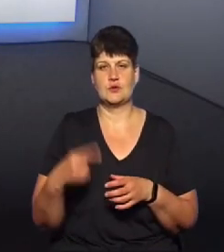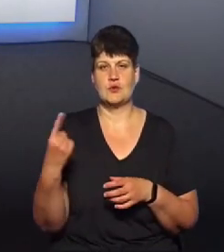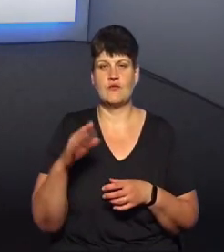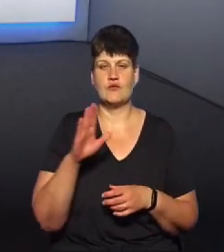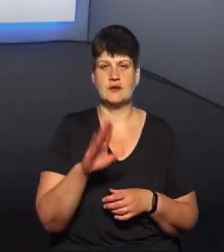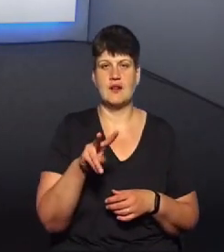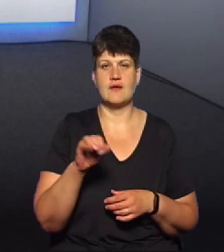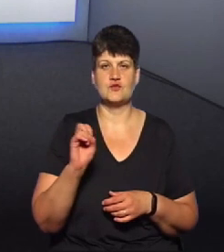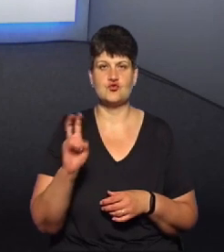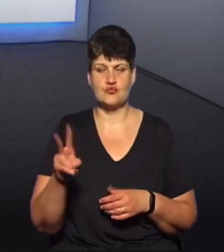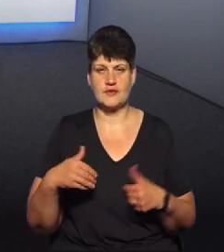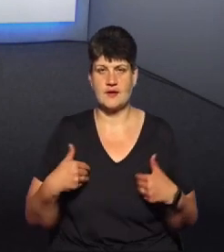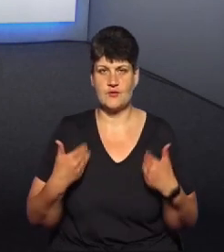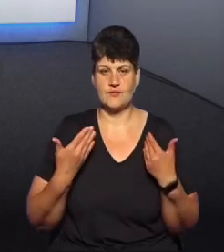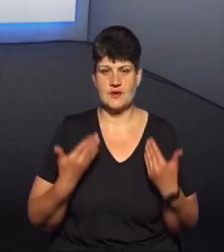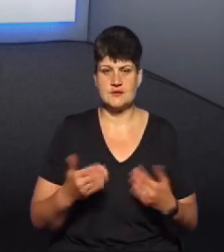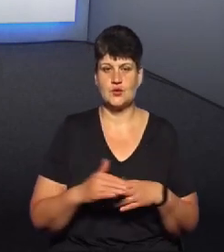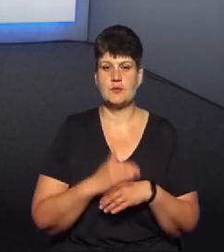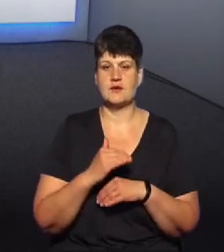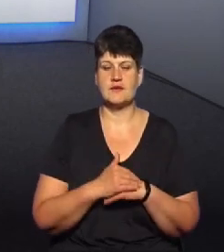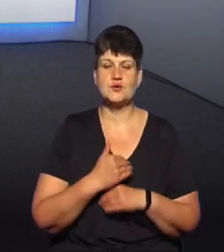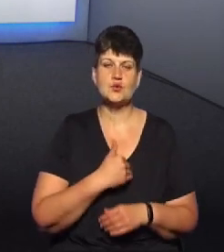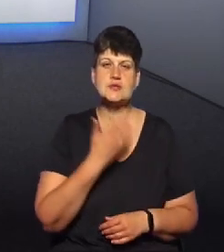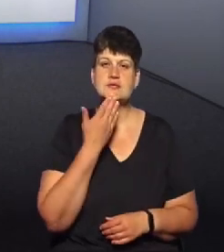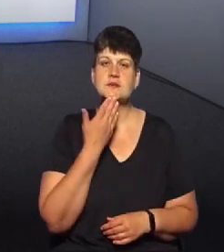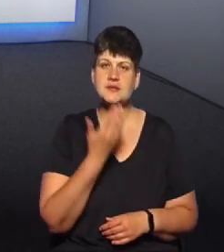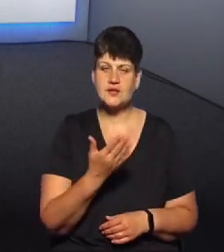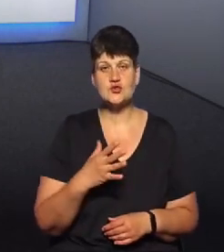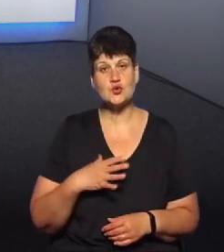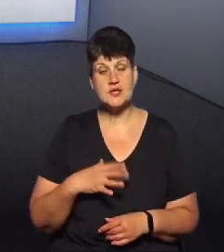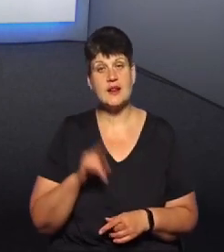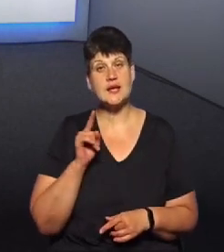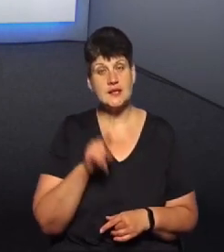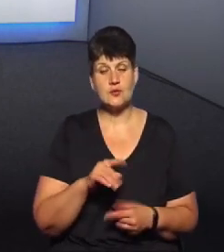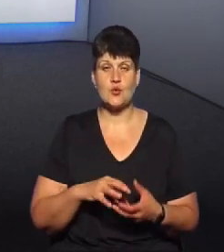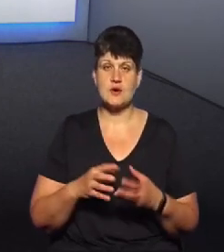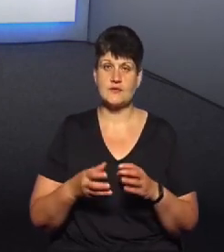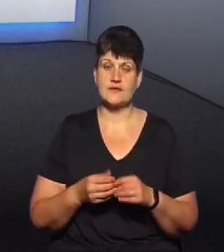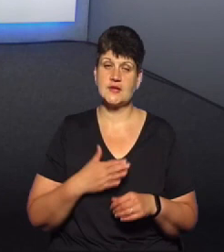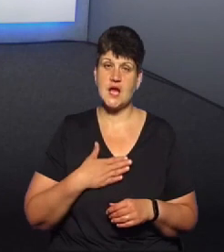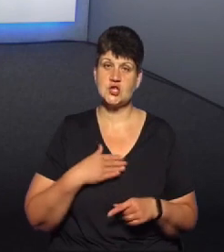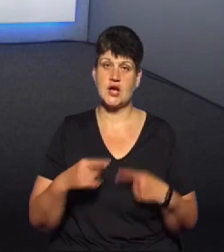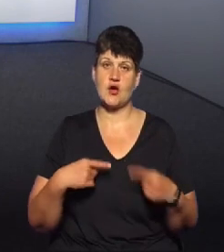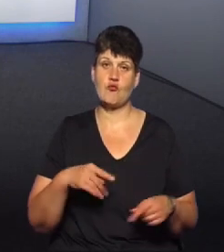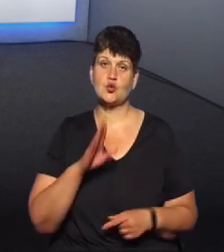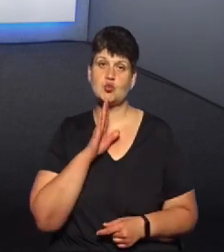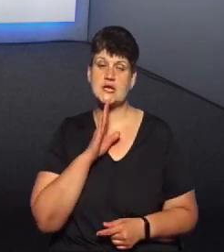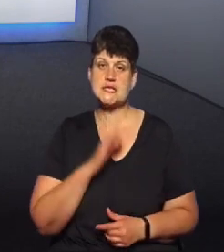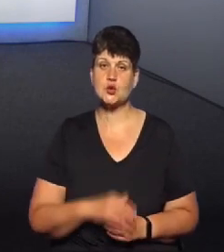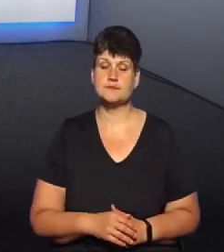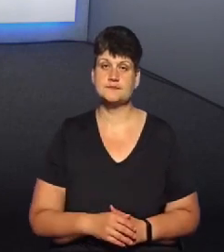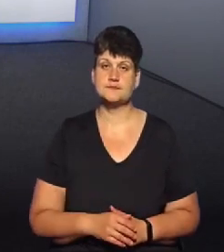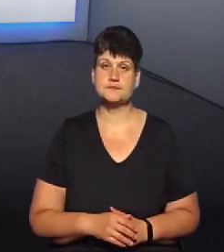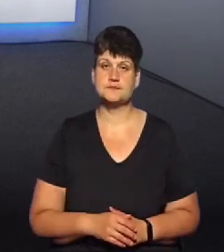Вітаю вас. Добрий вечір. Насамперед хочу запитати, чи очікували такого результату від наших футболісток? Ну, безумовно, в